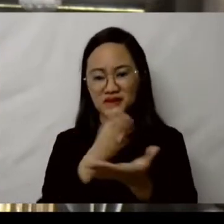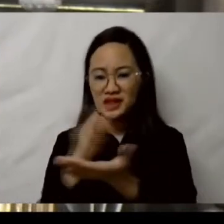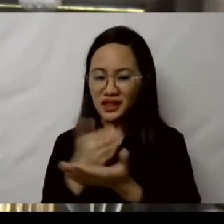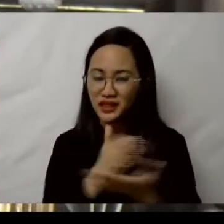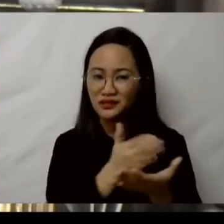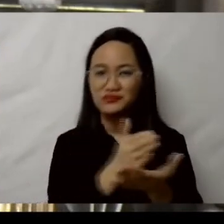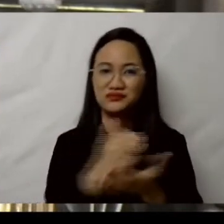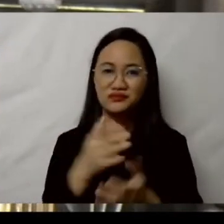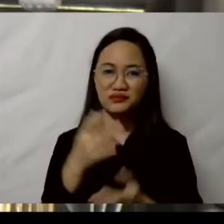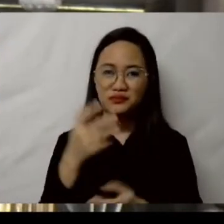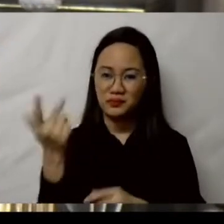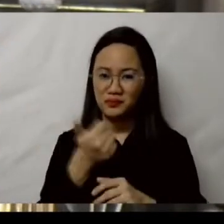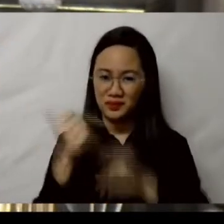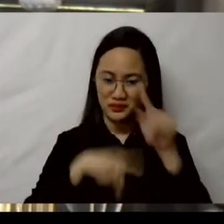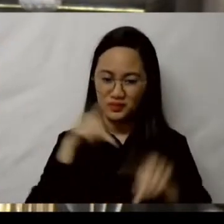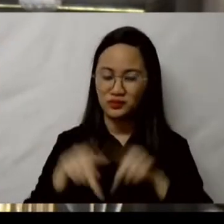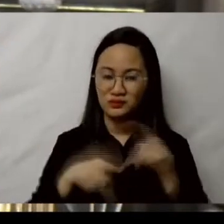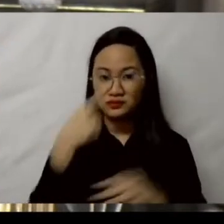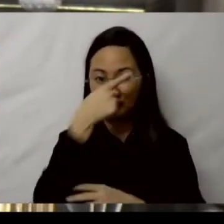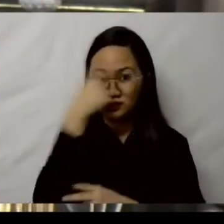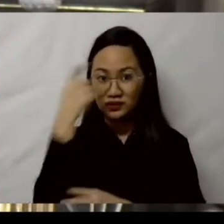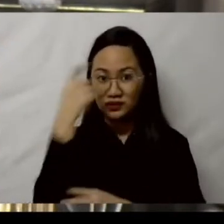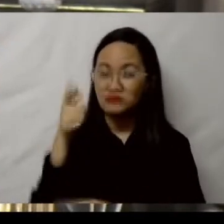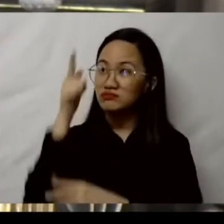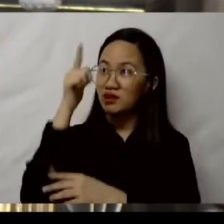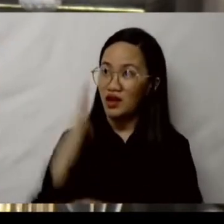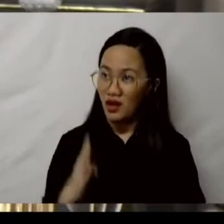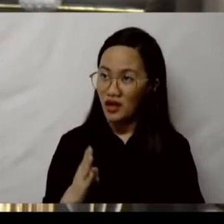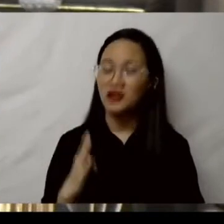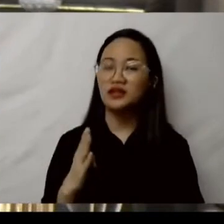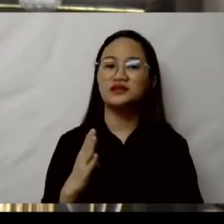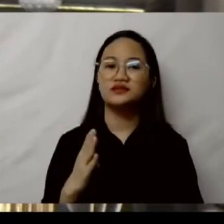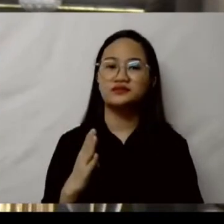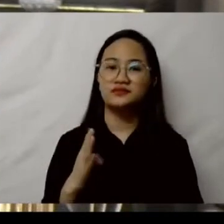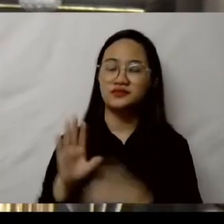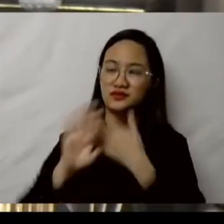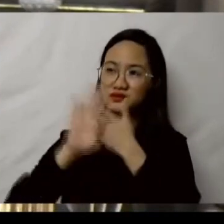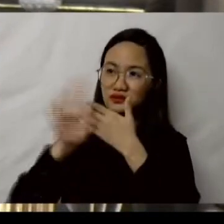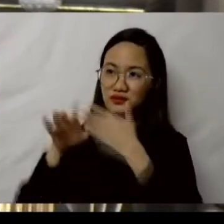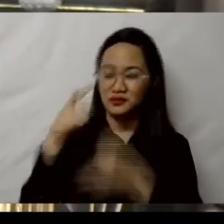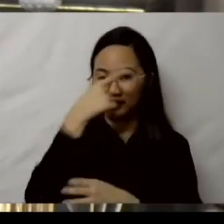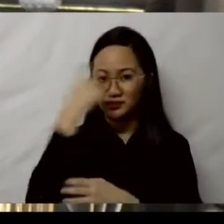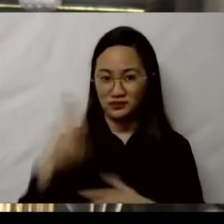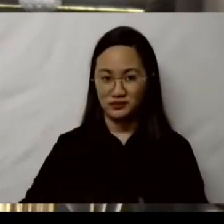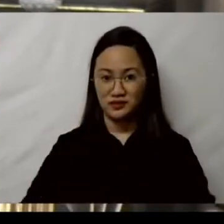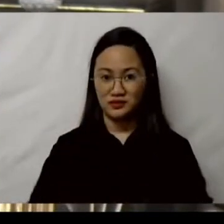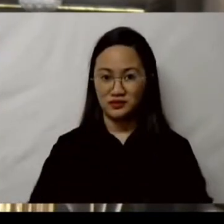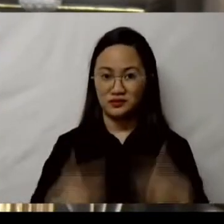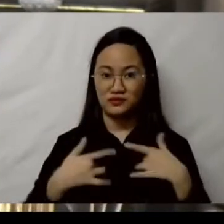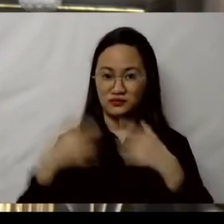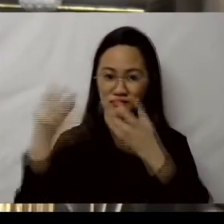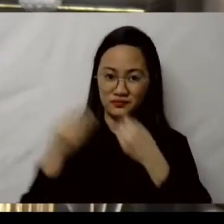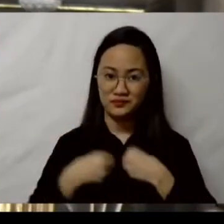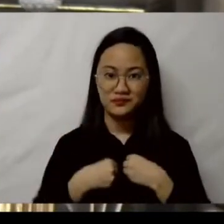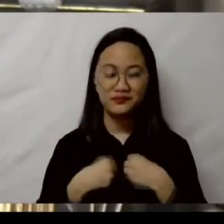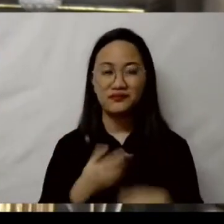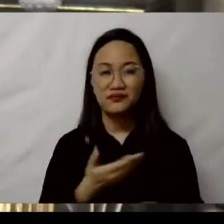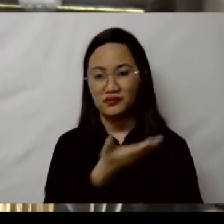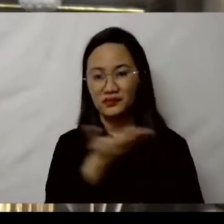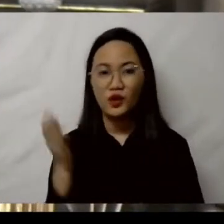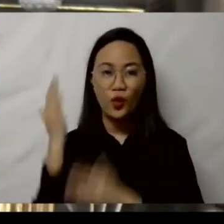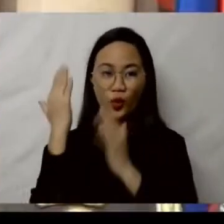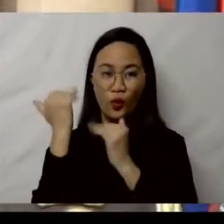galing sa Kanya. My dear friends, sana sa ECQ na itong pinagdadaanan natin,